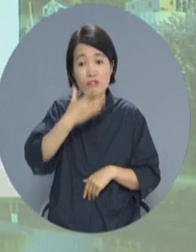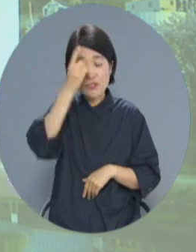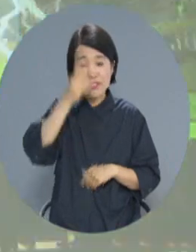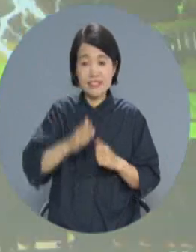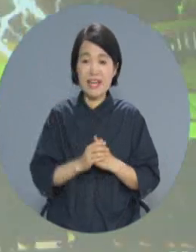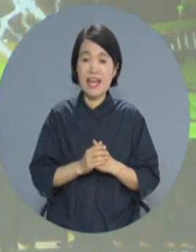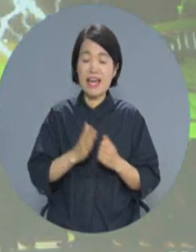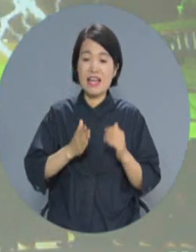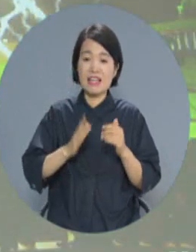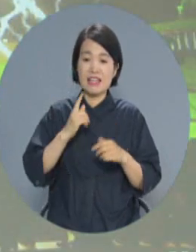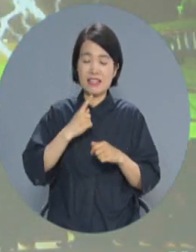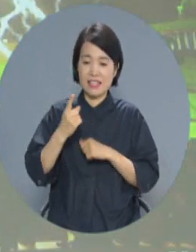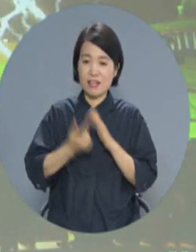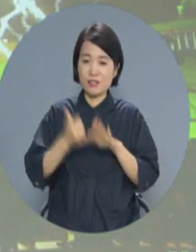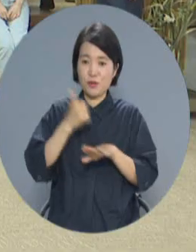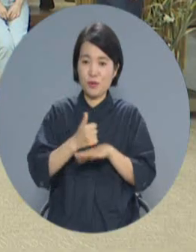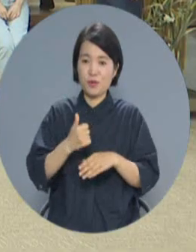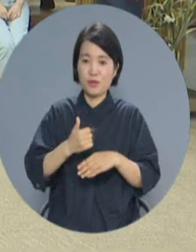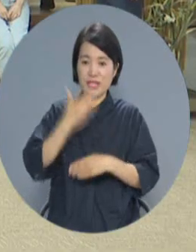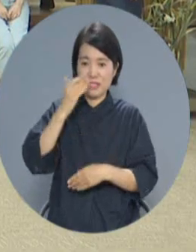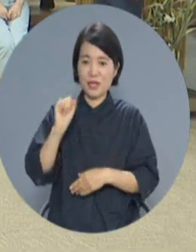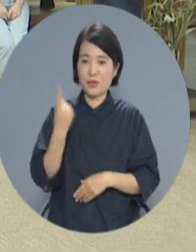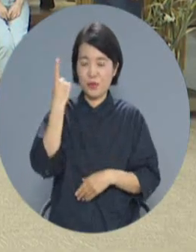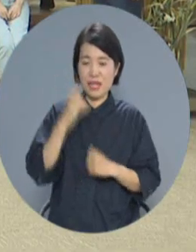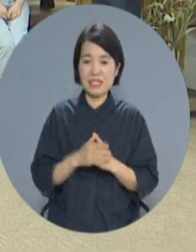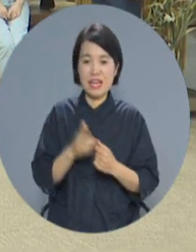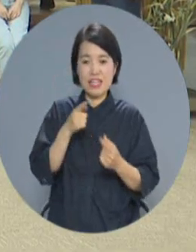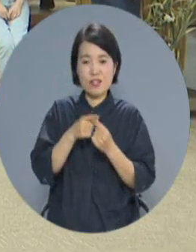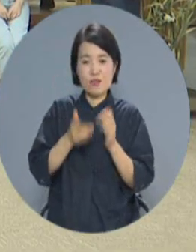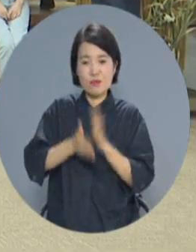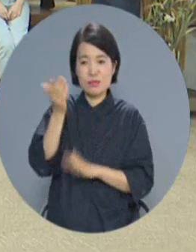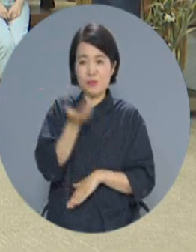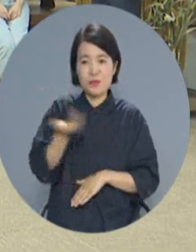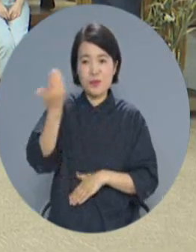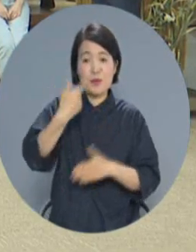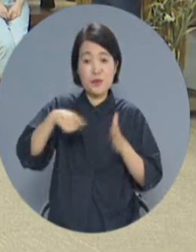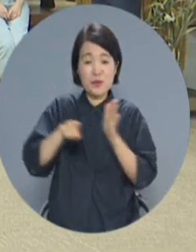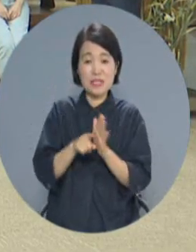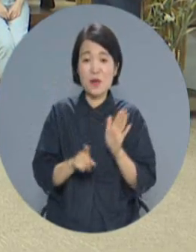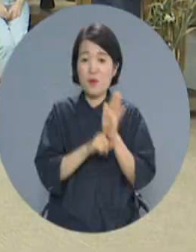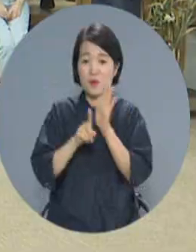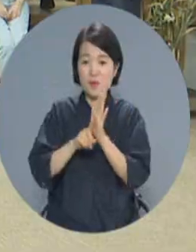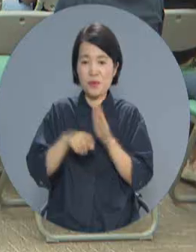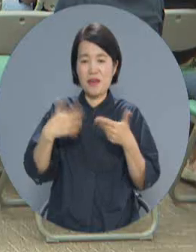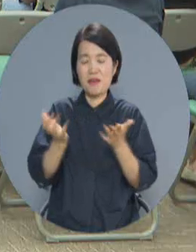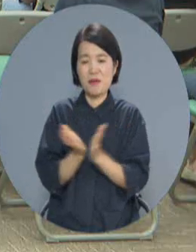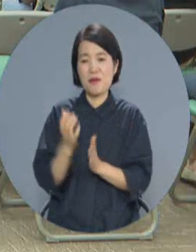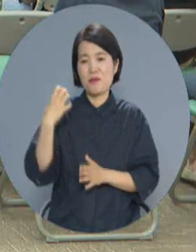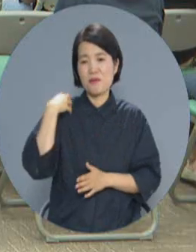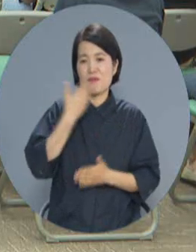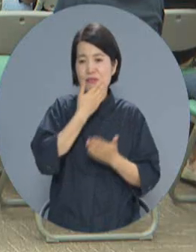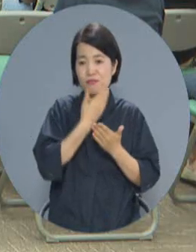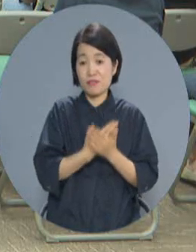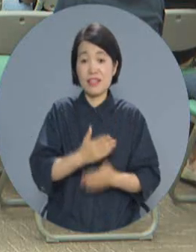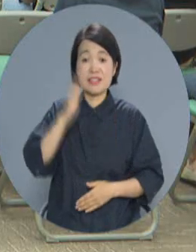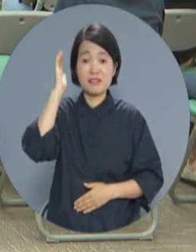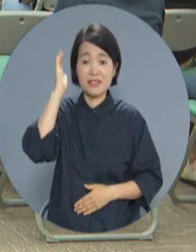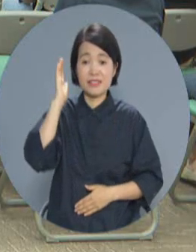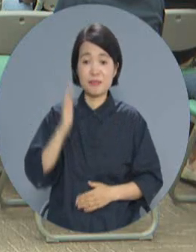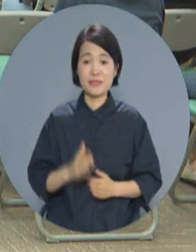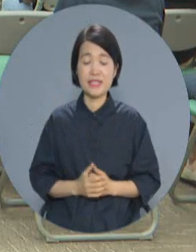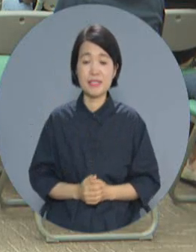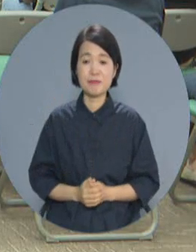내년 정원박람회 성공 개최를 통해 인류 도시로 도약하기 위해서는 홍보단의 역할이 중요하다고